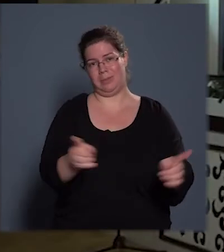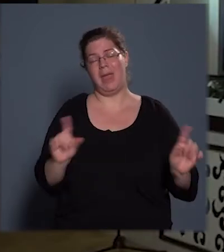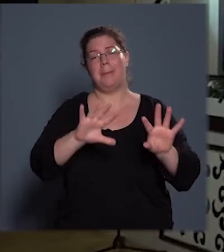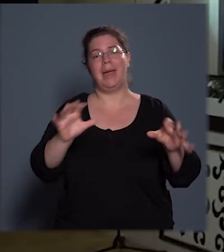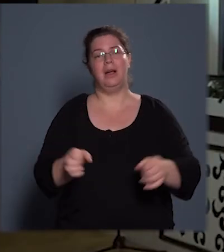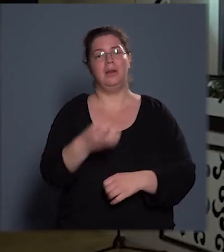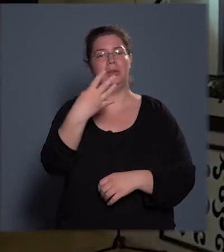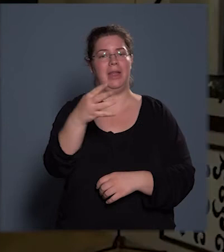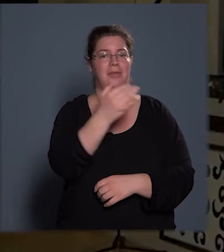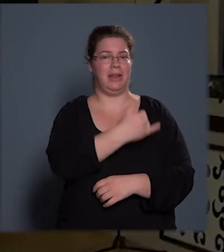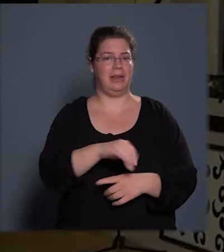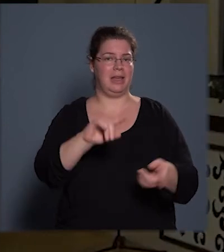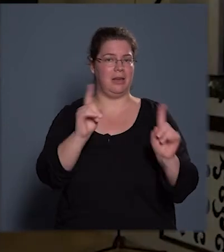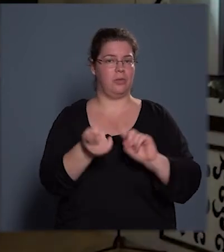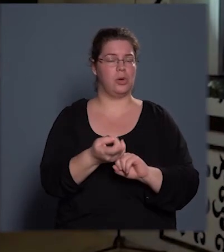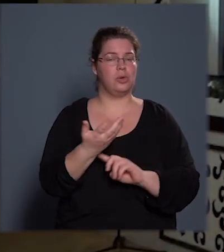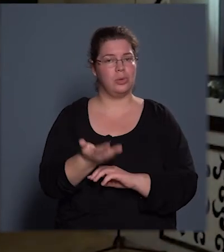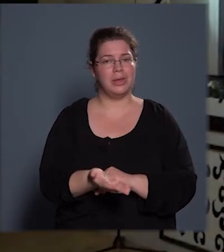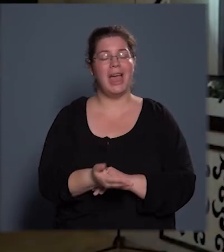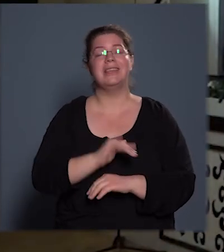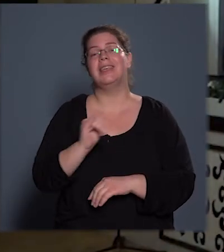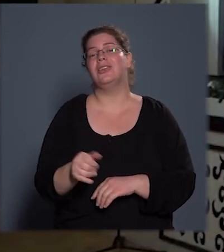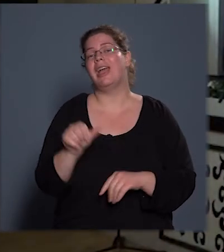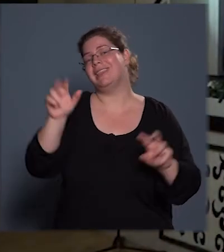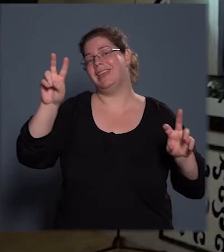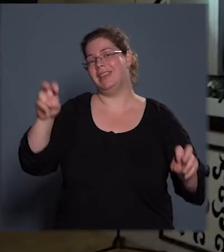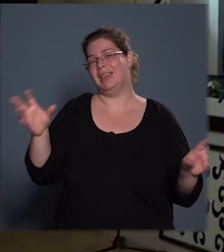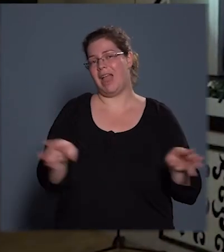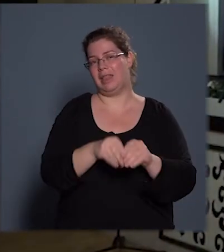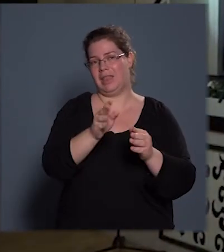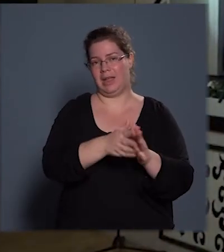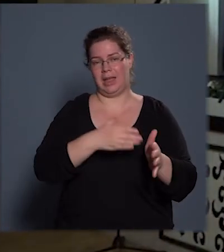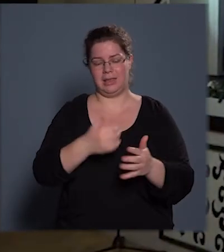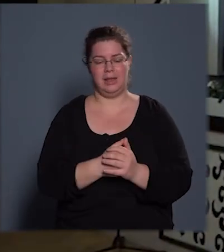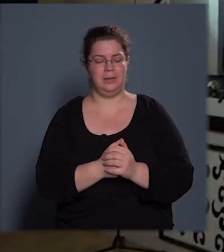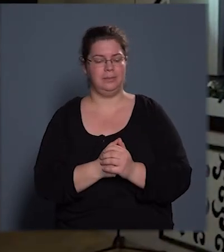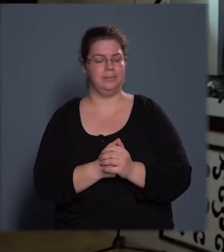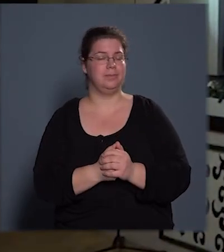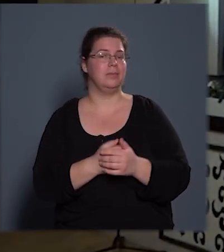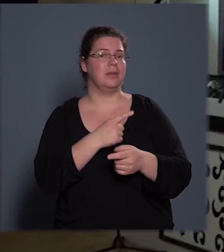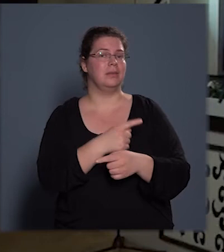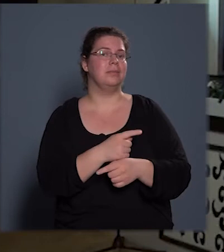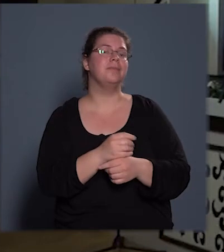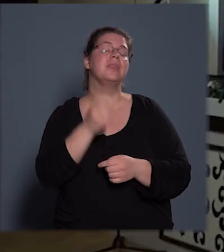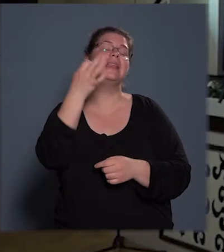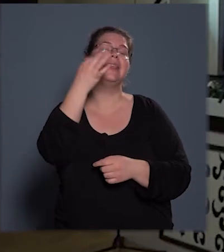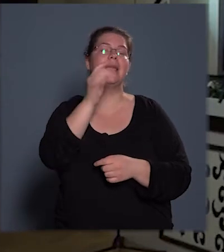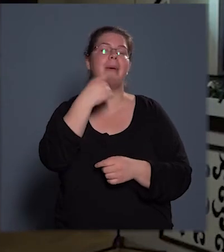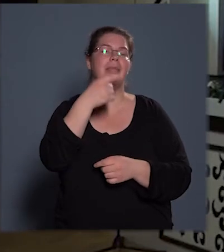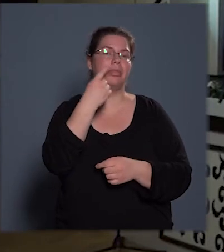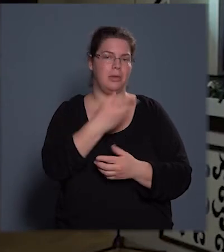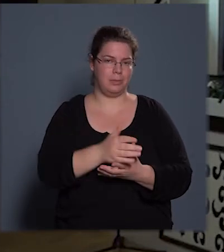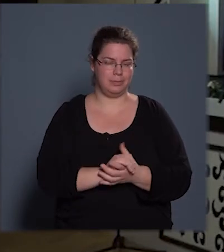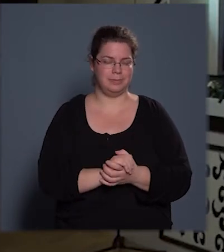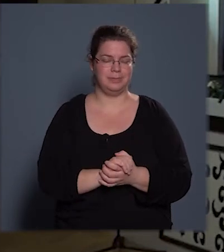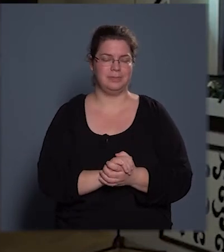megalakulásatok 40. évfordulóján, és egy idézettel kezdeném. Die Musik ist eine Gabe Gottes, die